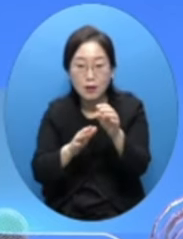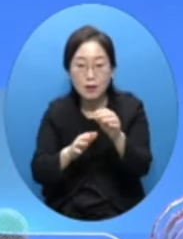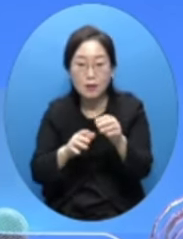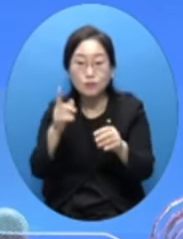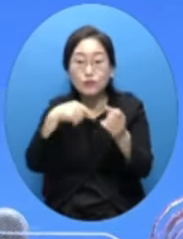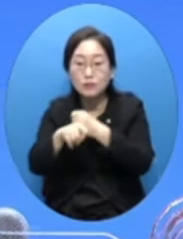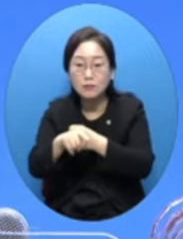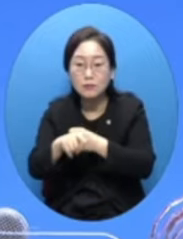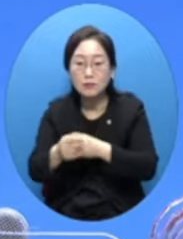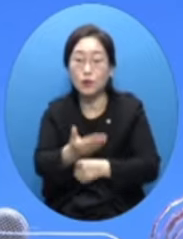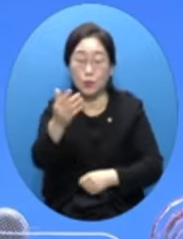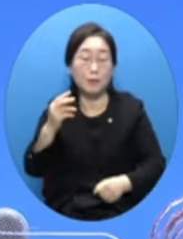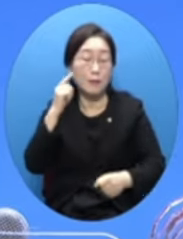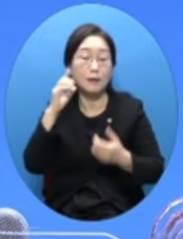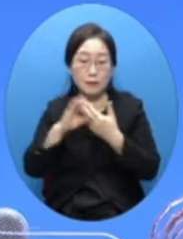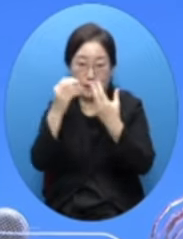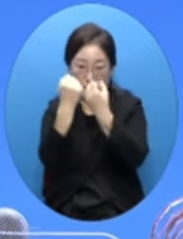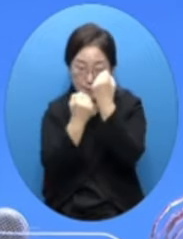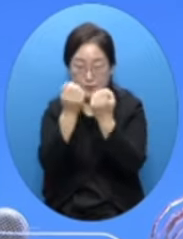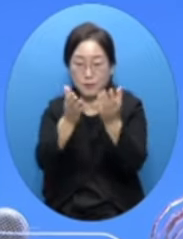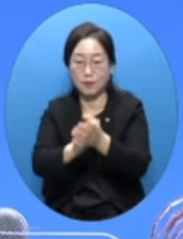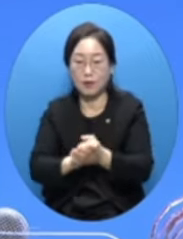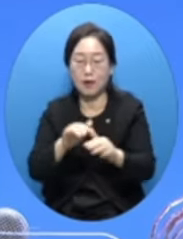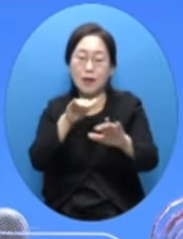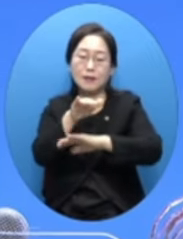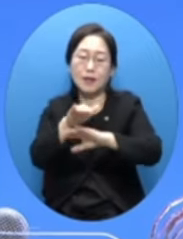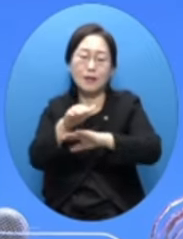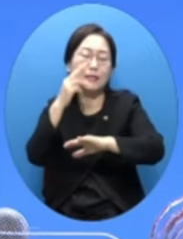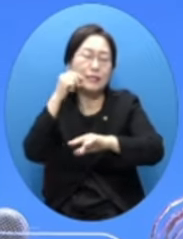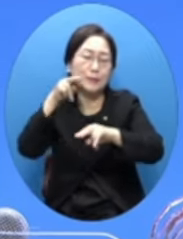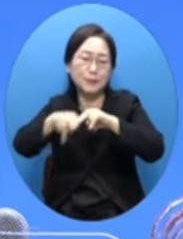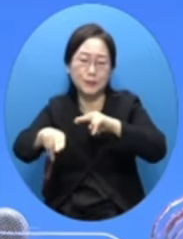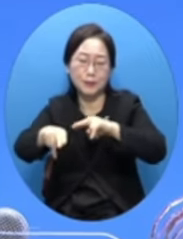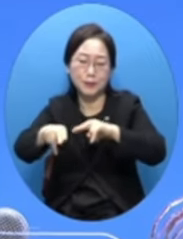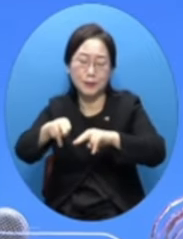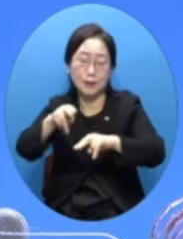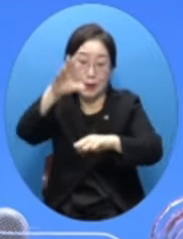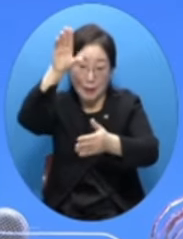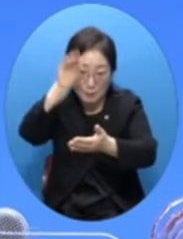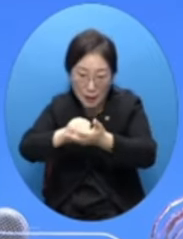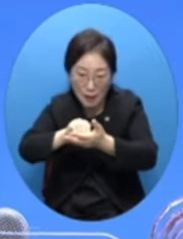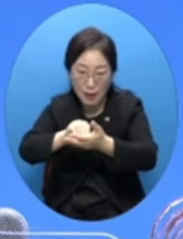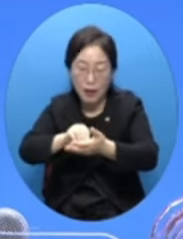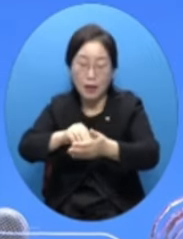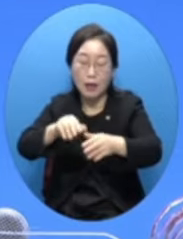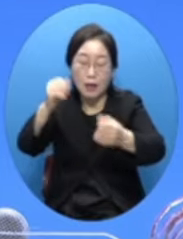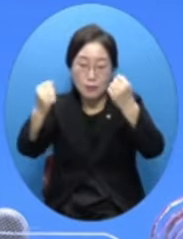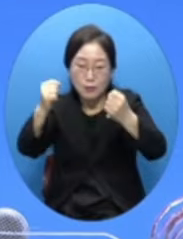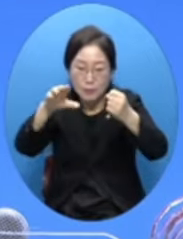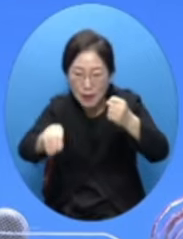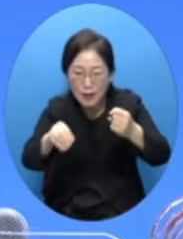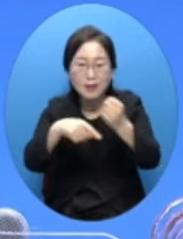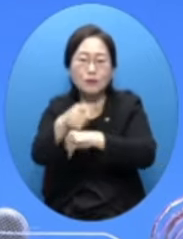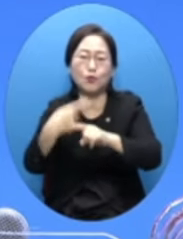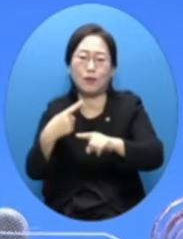여러분, 자동차에 휘발유가 다 떨어지면 차가 멈춰 섭니다. 혹시 여러분 성령을 소멸해서 여러분의 신앙에 멈춰 선 분이 있습니까?